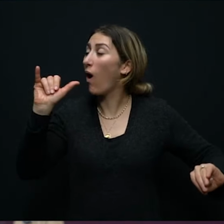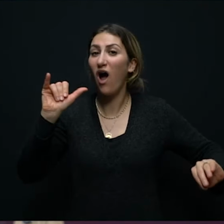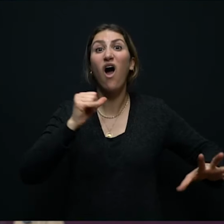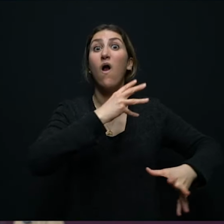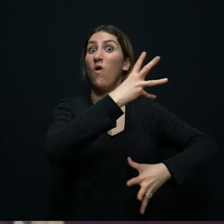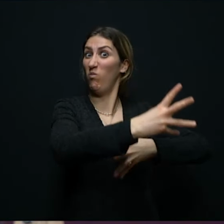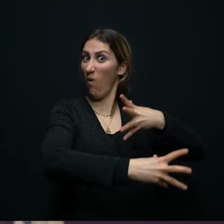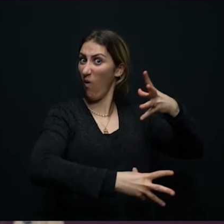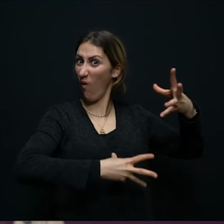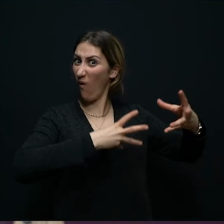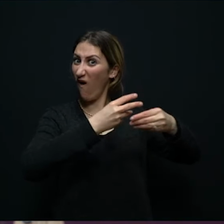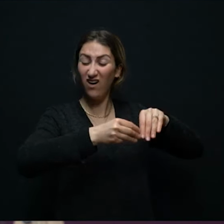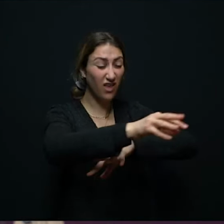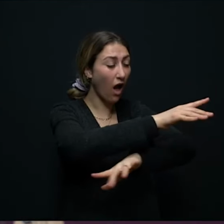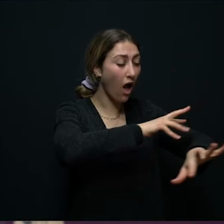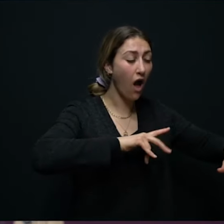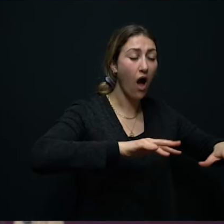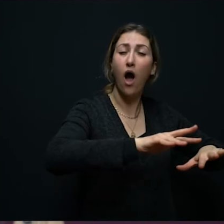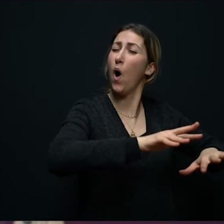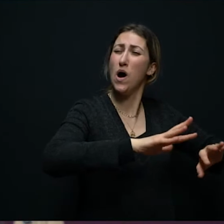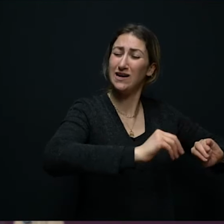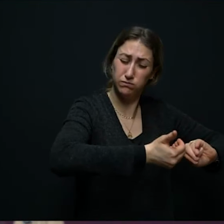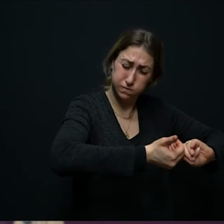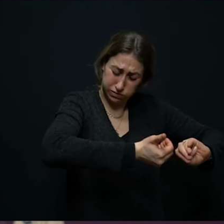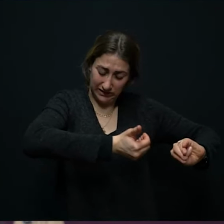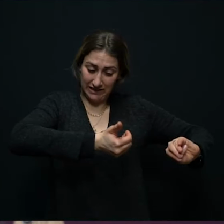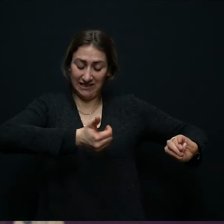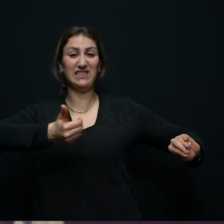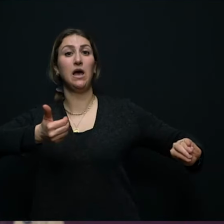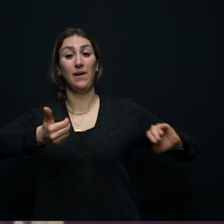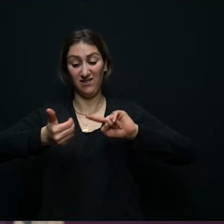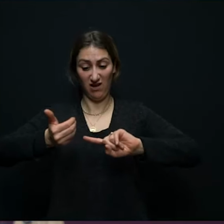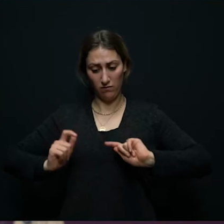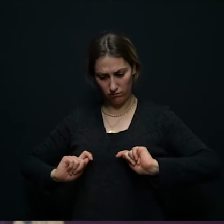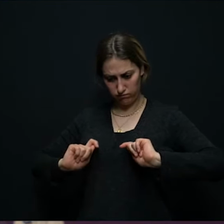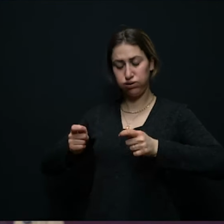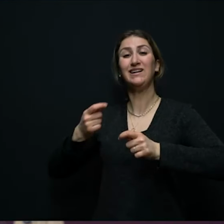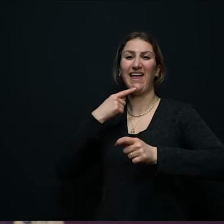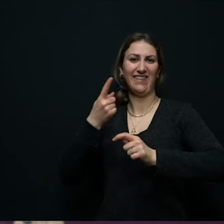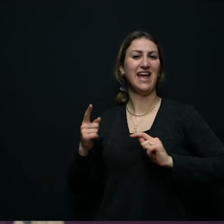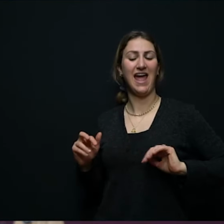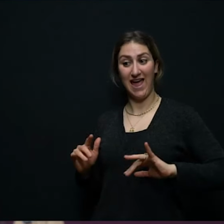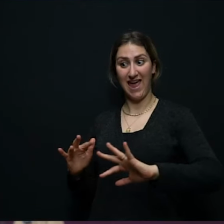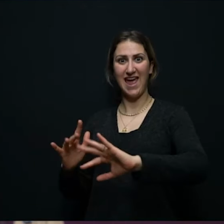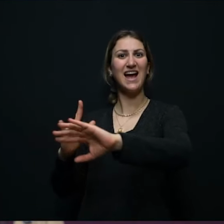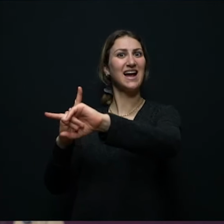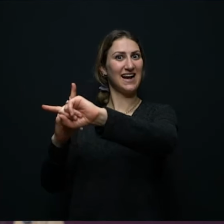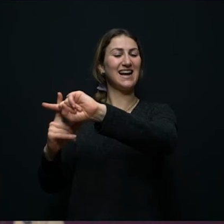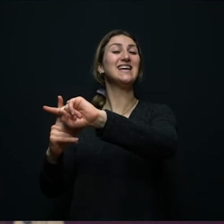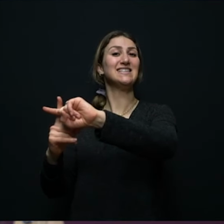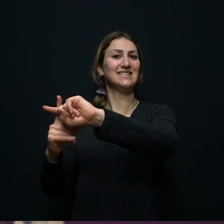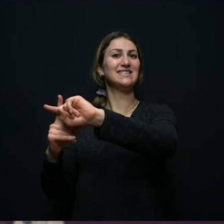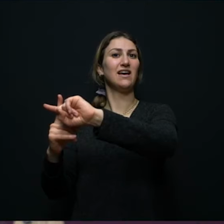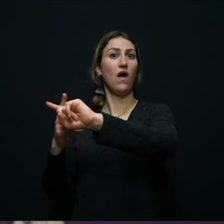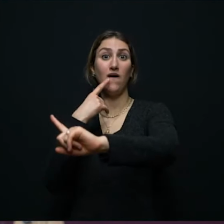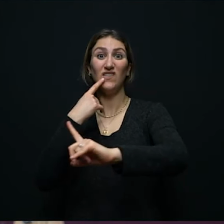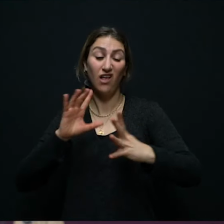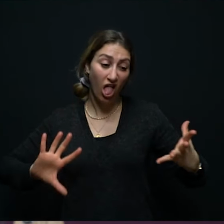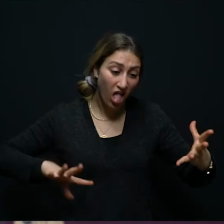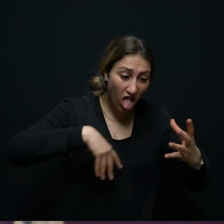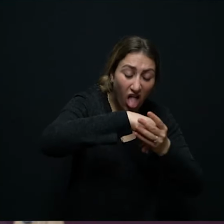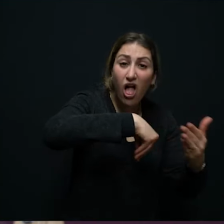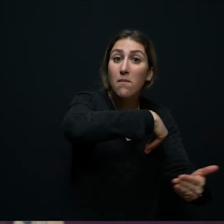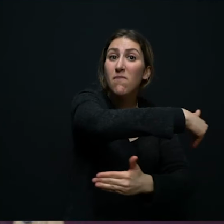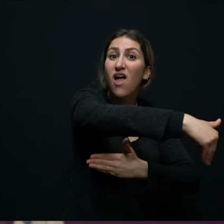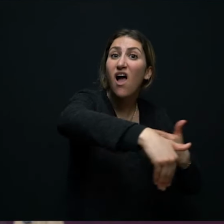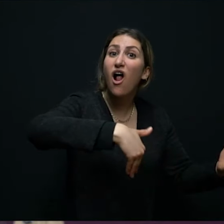mis à pas le mot église en lui même signifie être appelé or de remy a pas il n'y a